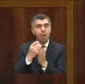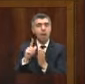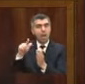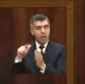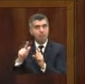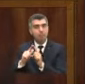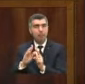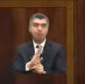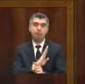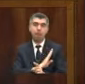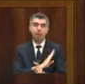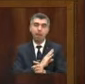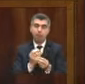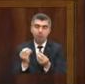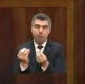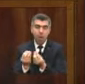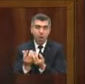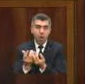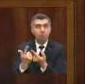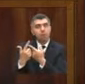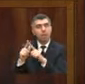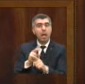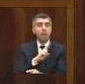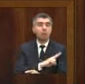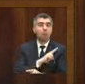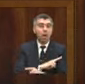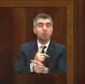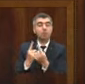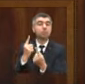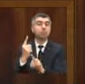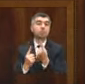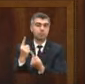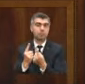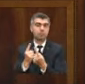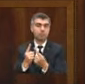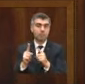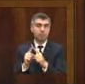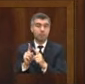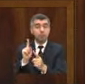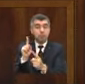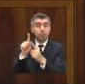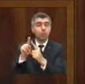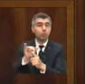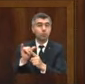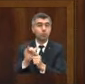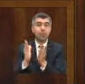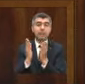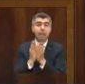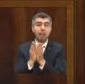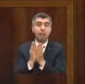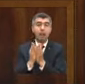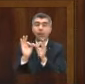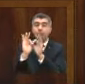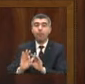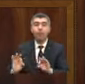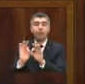مع والديهم، إما عندهم أنظمة أخرى دي التغطية الصحية، حيث هذا موجه الطلبة اللي ما عندهمش تغطية صحية. أي طالب ما